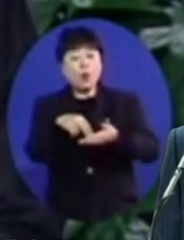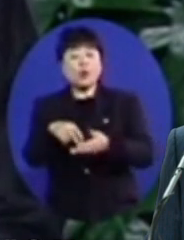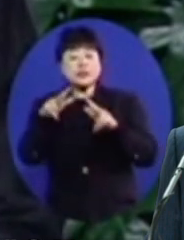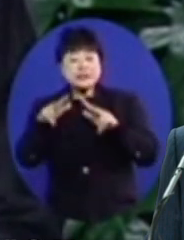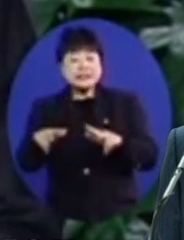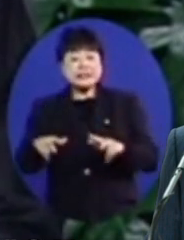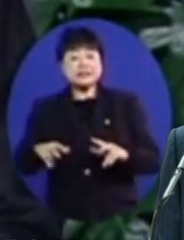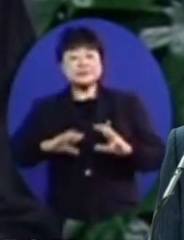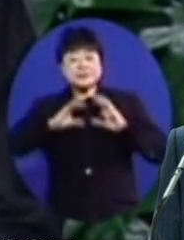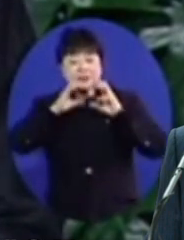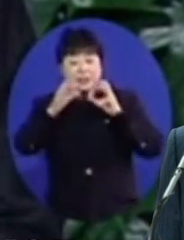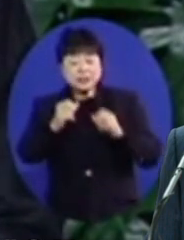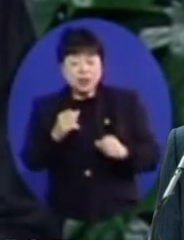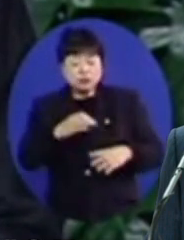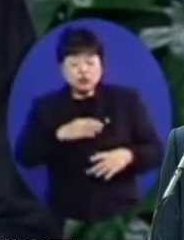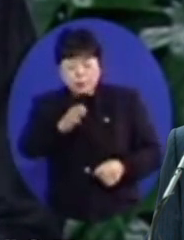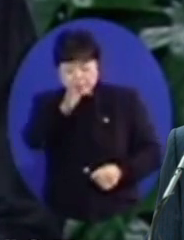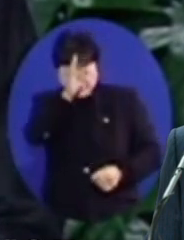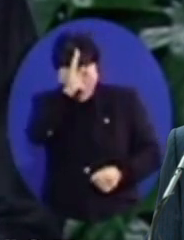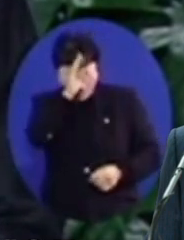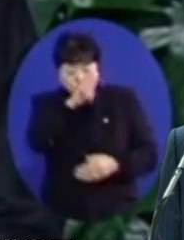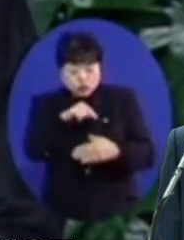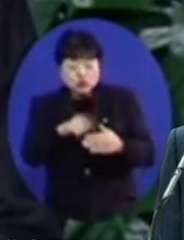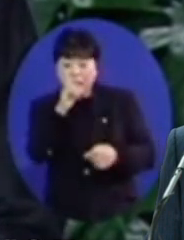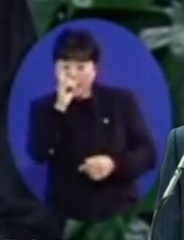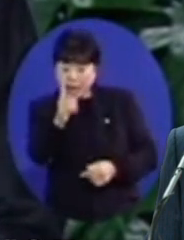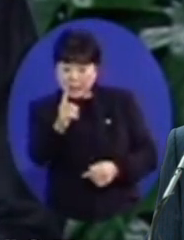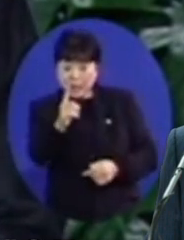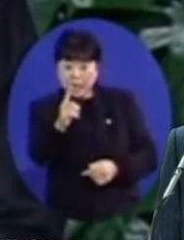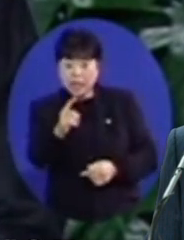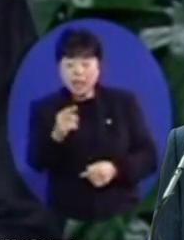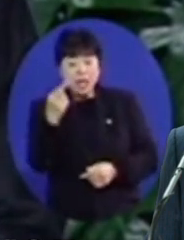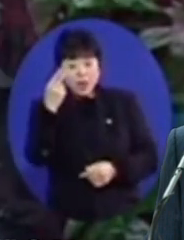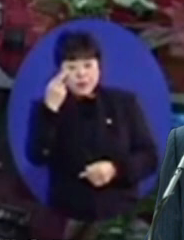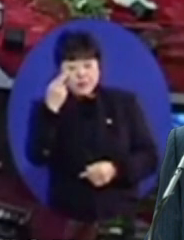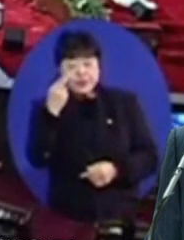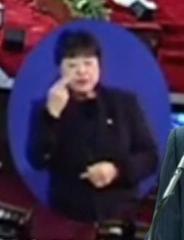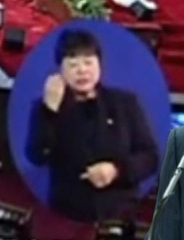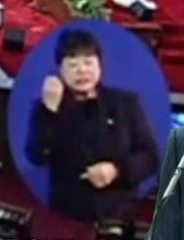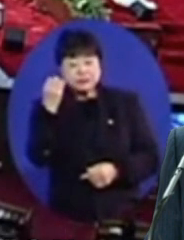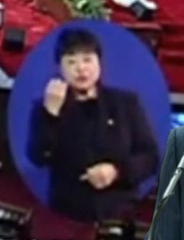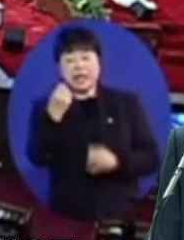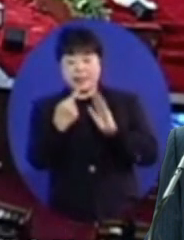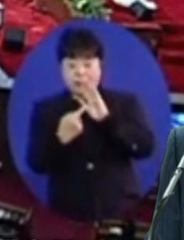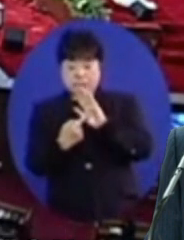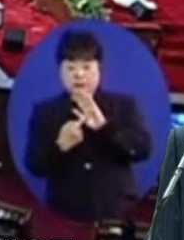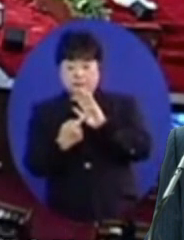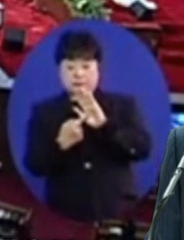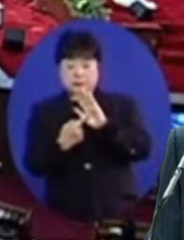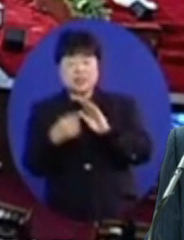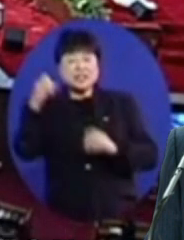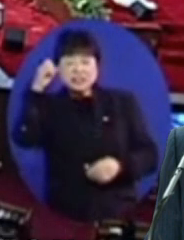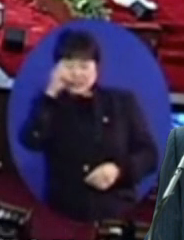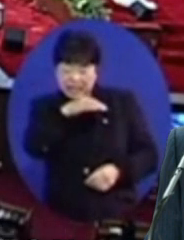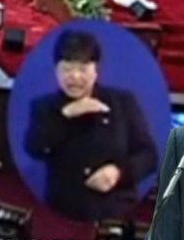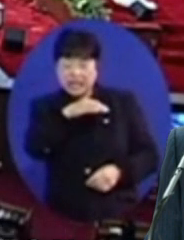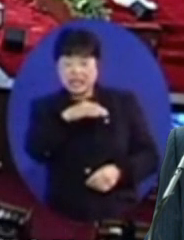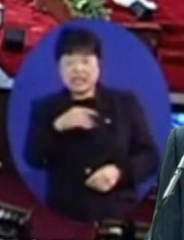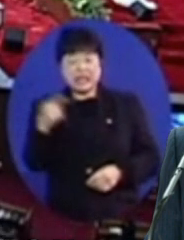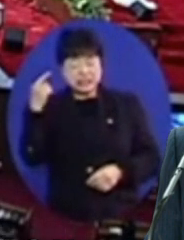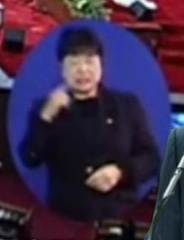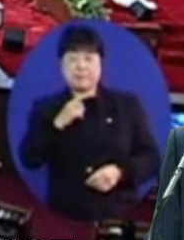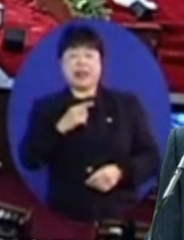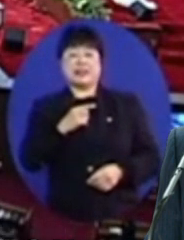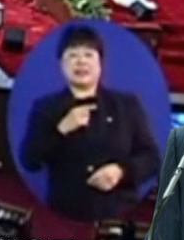현대 사회에서 가장 무서운 병 중에 하나입니다 미국 캔사스 지방의 신문에 이런 광고가 실린적이 있습니다 그냥 듣기만